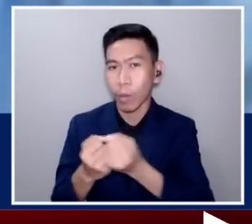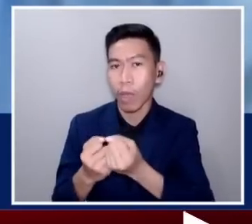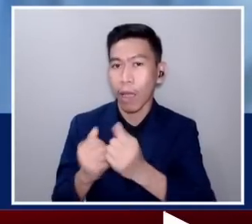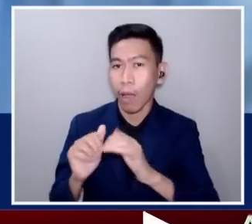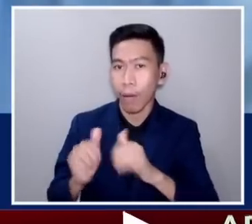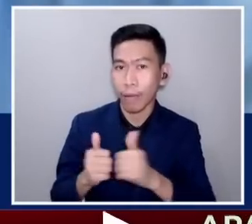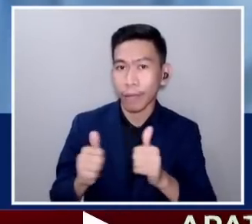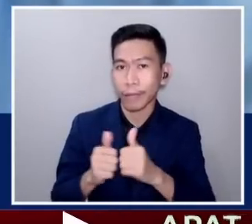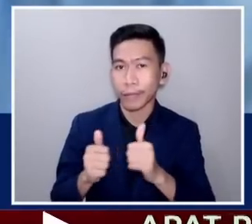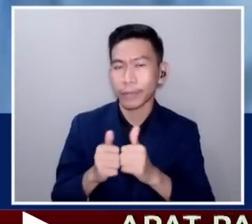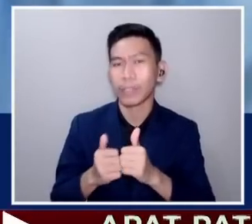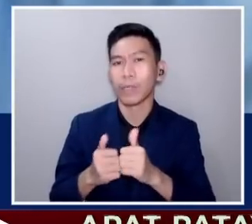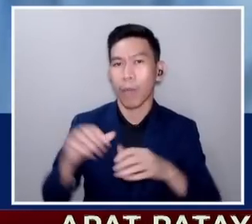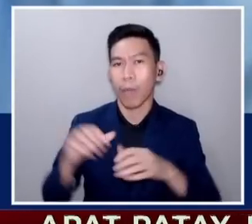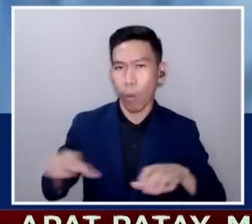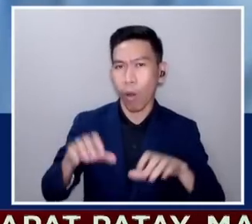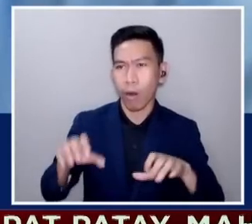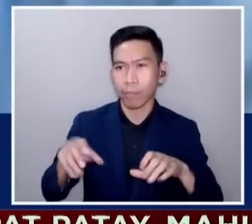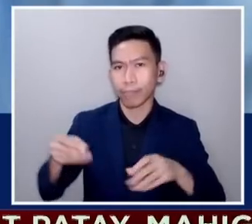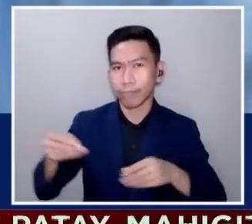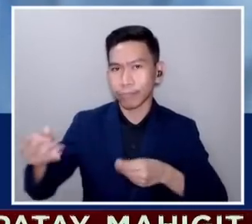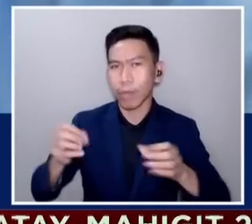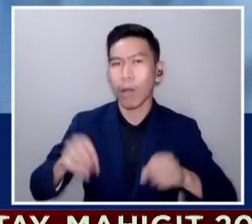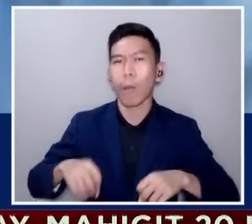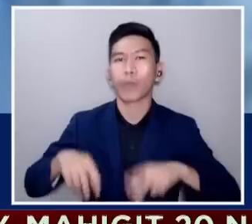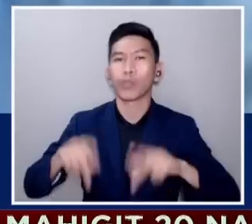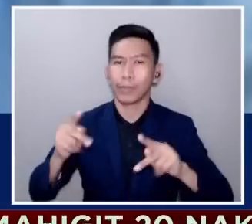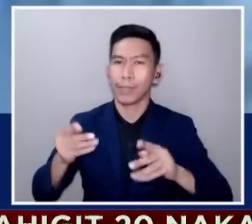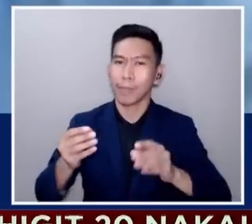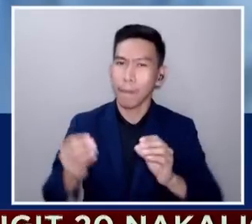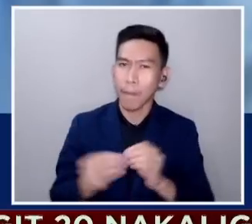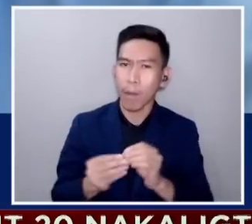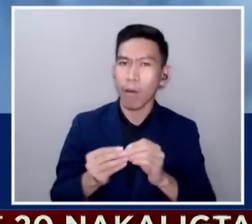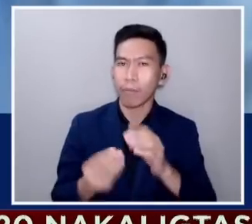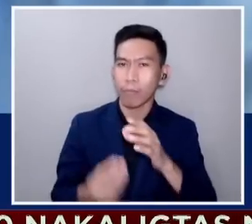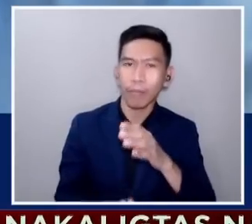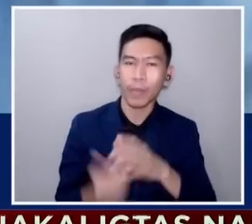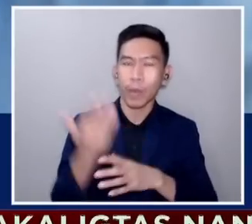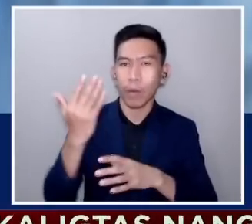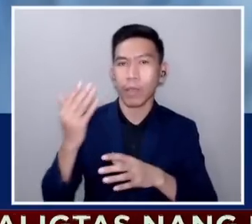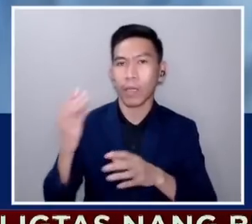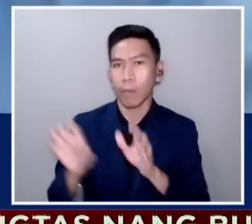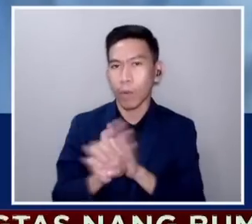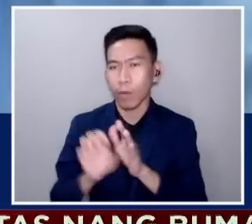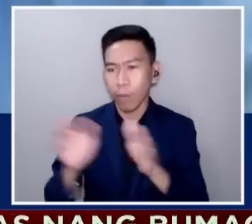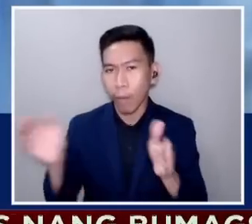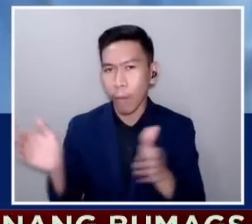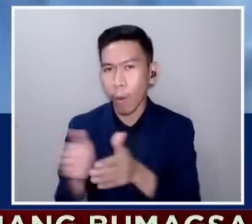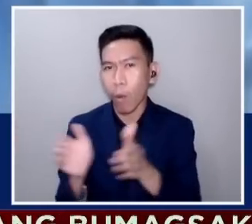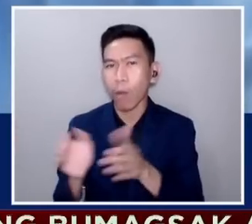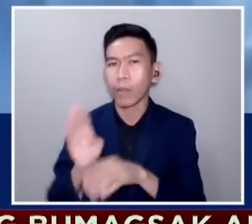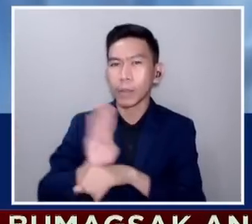providing jobs and opportunities, even MSME opportunities.